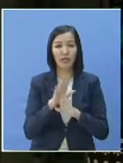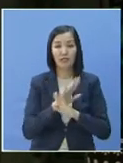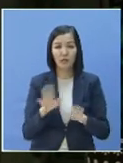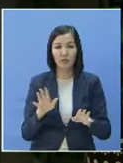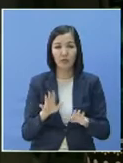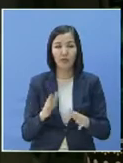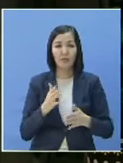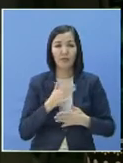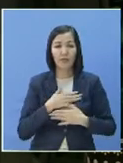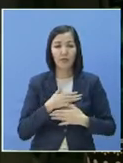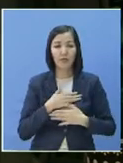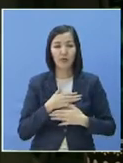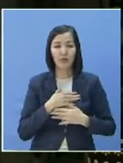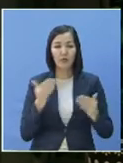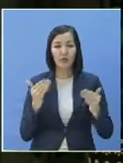жоқ.